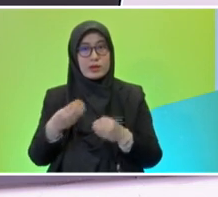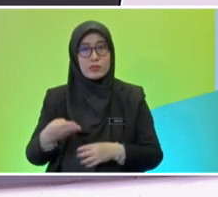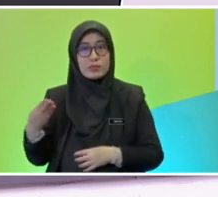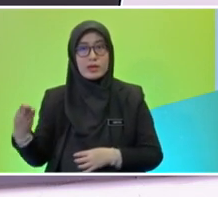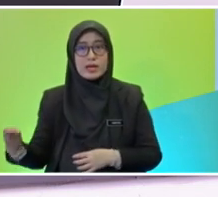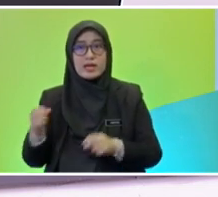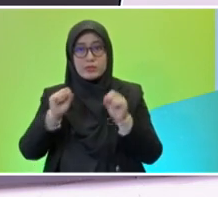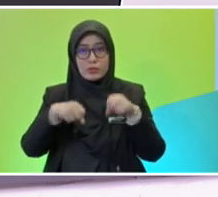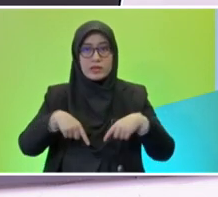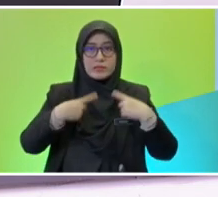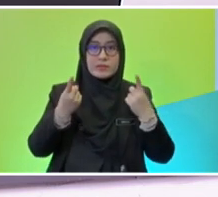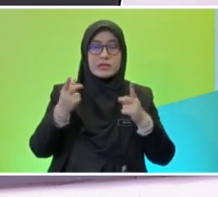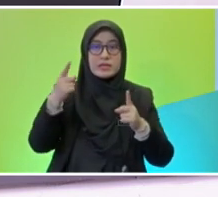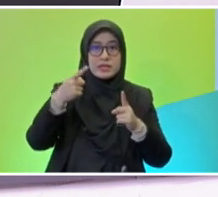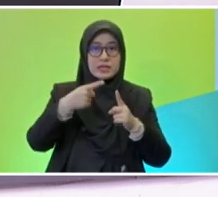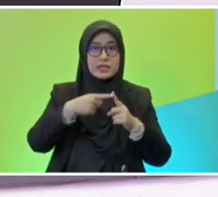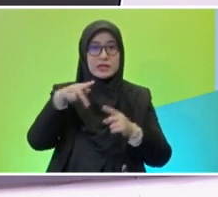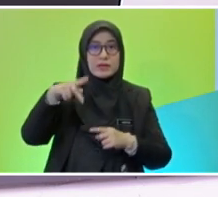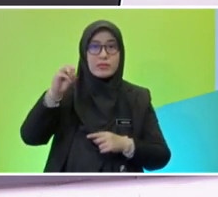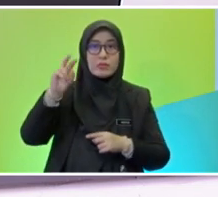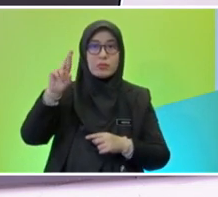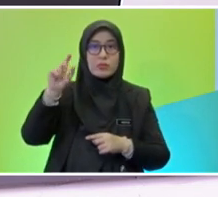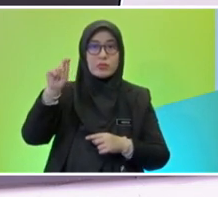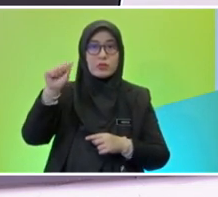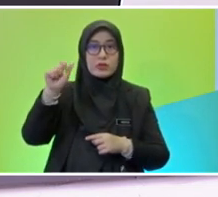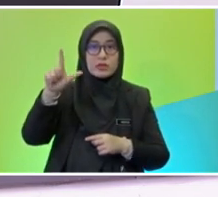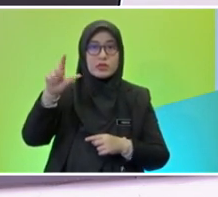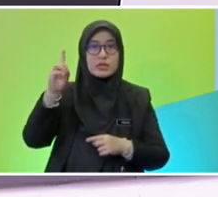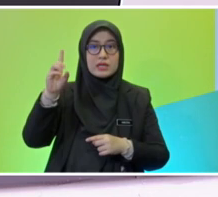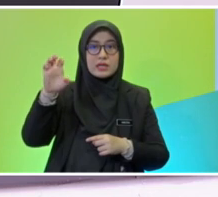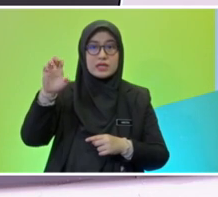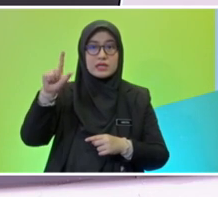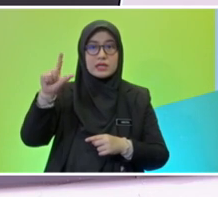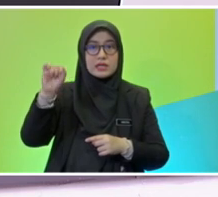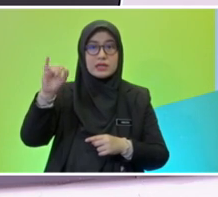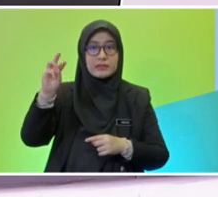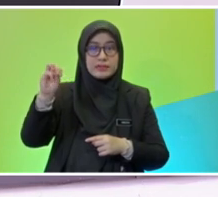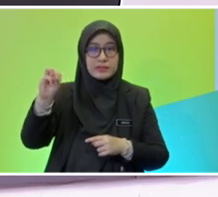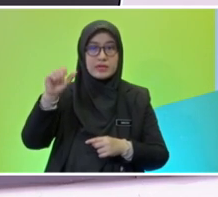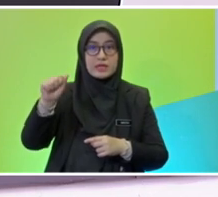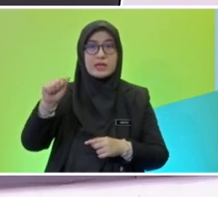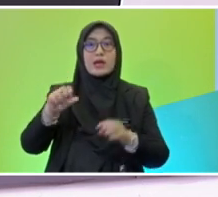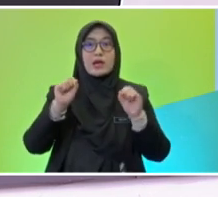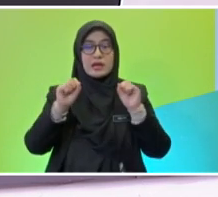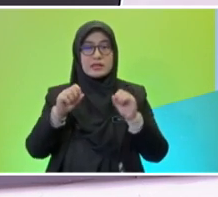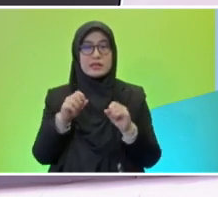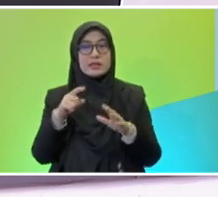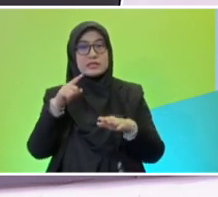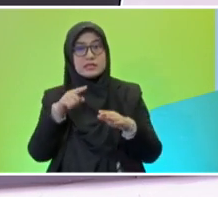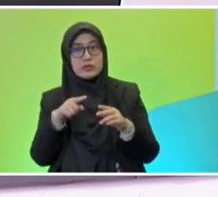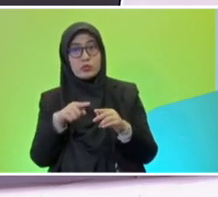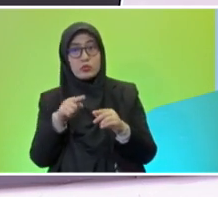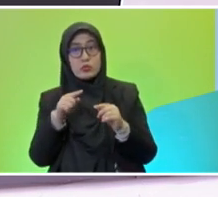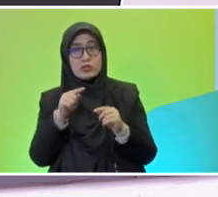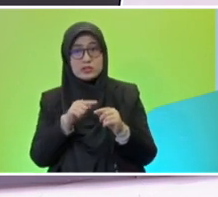Ah boleh pergi ke Porter delima Oke karena itu boleh rujuk macam-macam berbagai eh